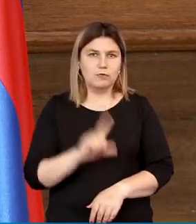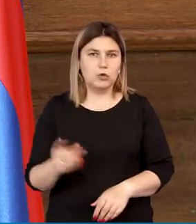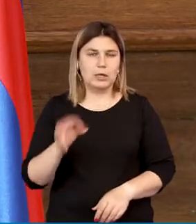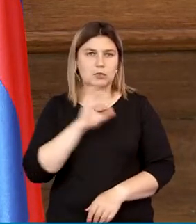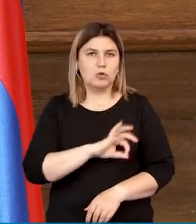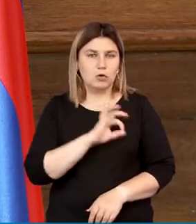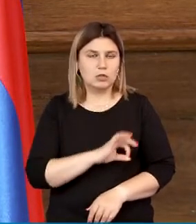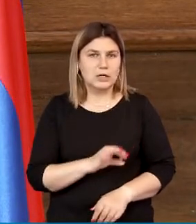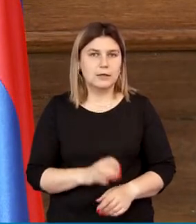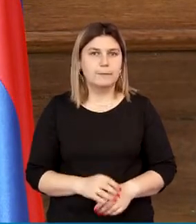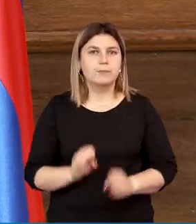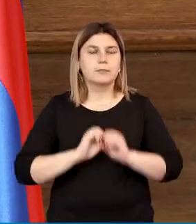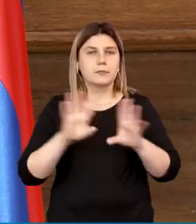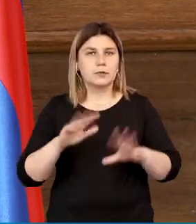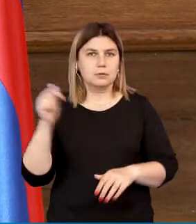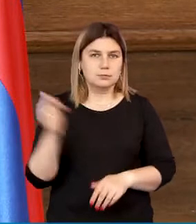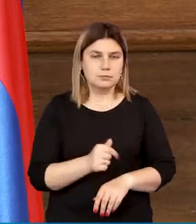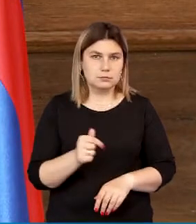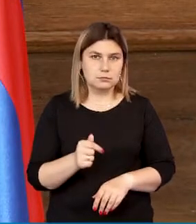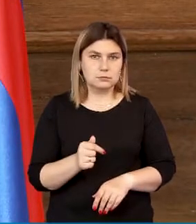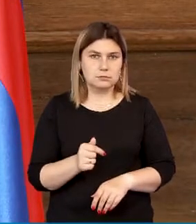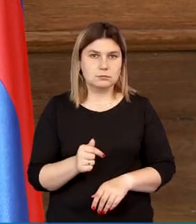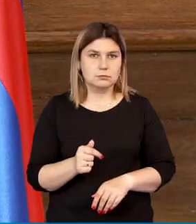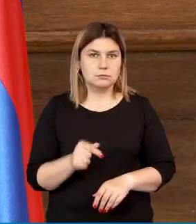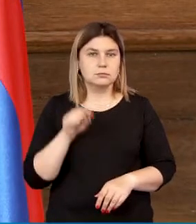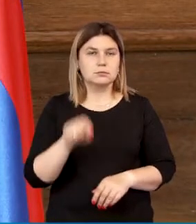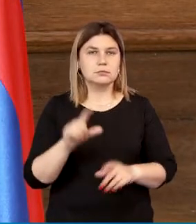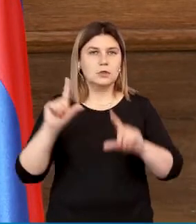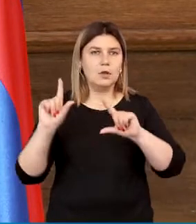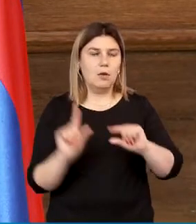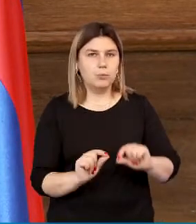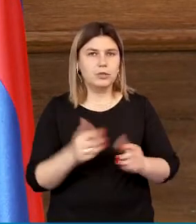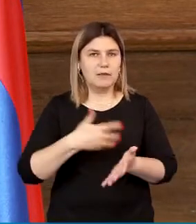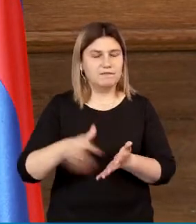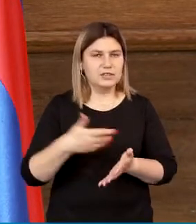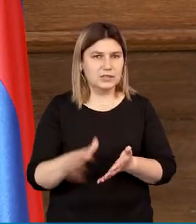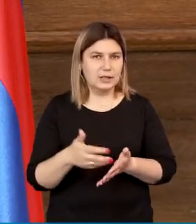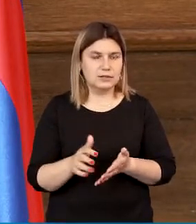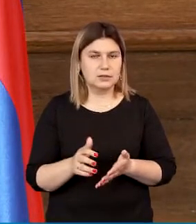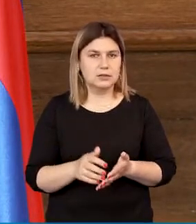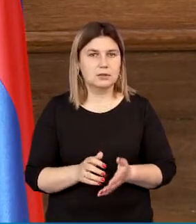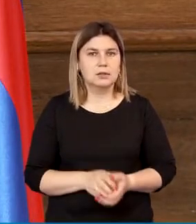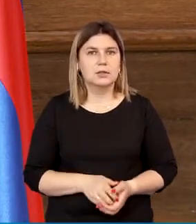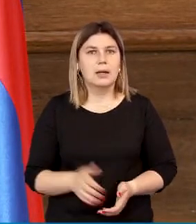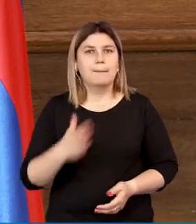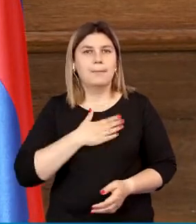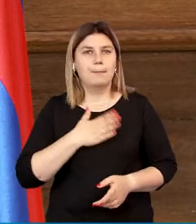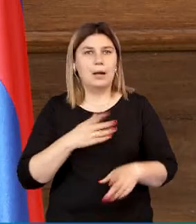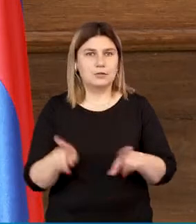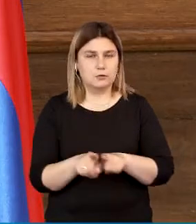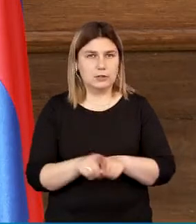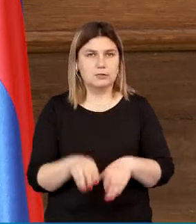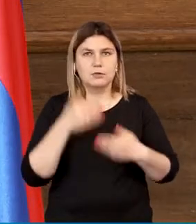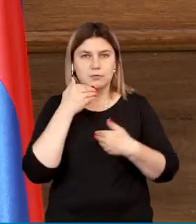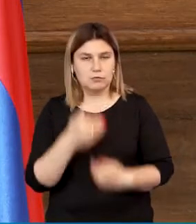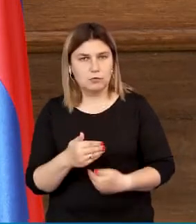dochodach. Oczywiście musieliśmy przez to obniżyć pewne wydatki. Mamy też, i za to